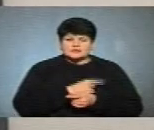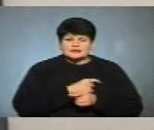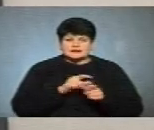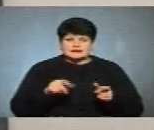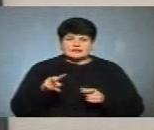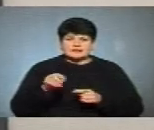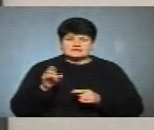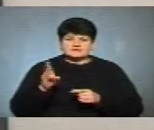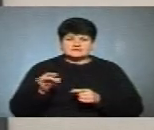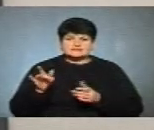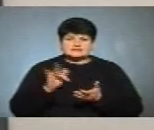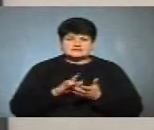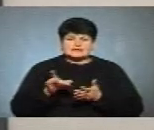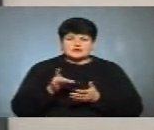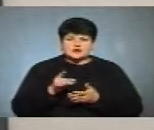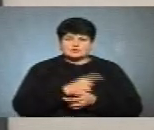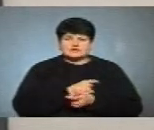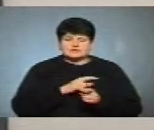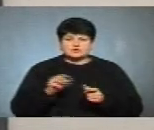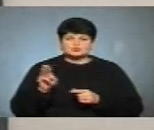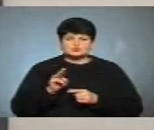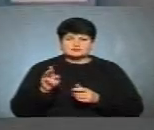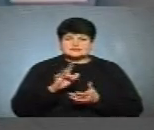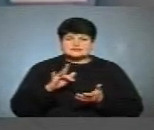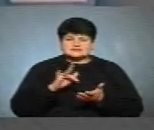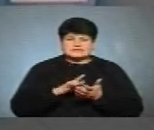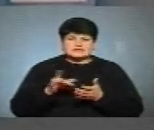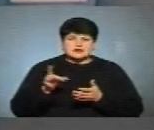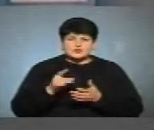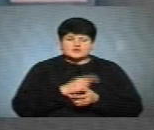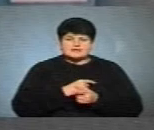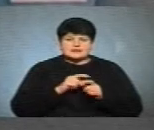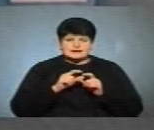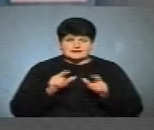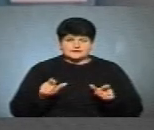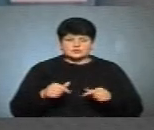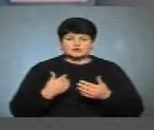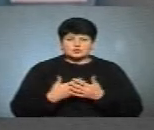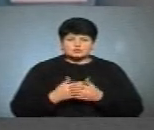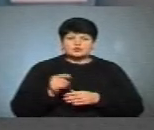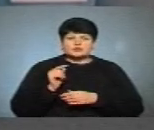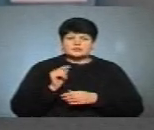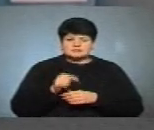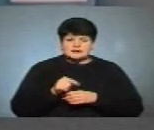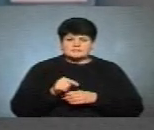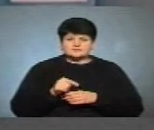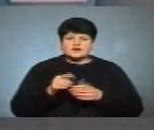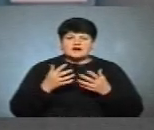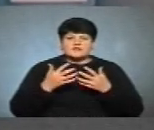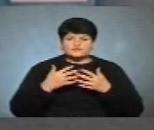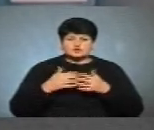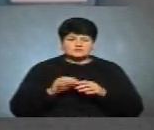Лановецькій центральній районній лікарні, Шумській центральній районній лікарні. Тобто там воно автоматично